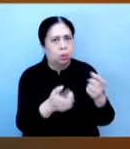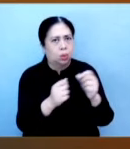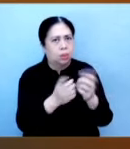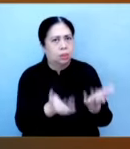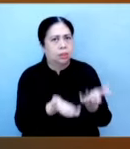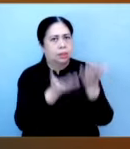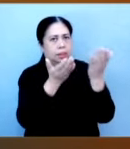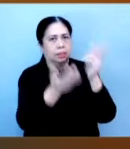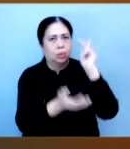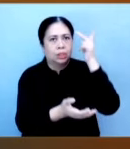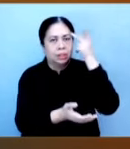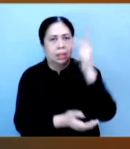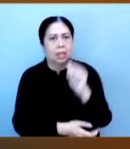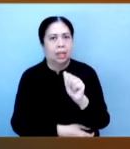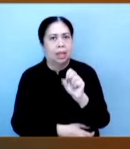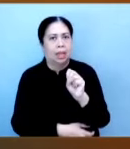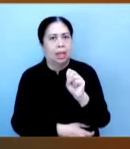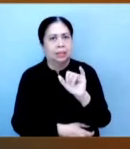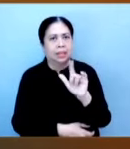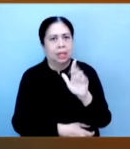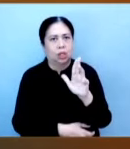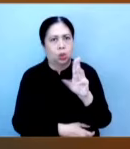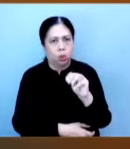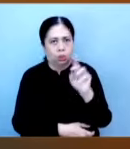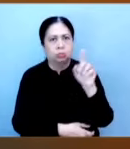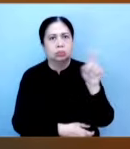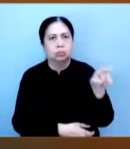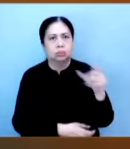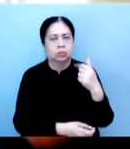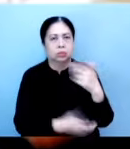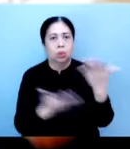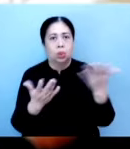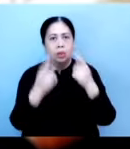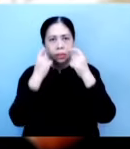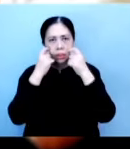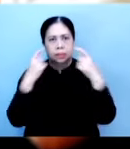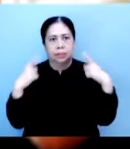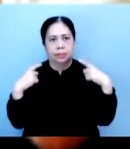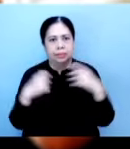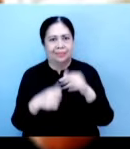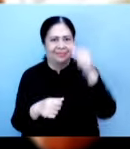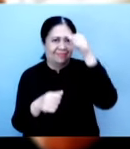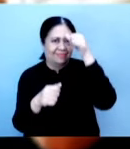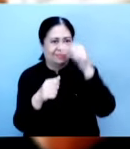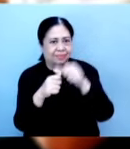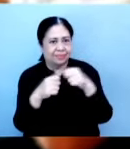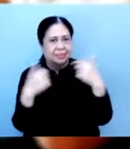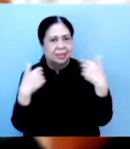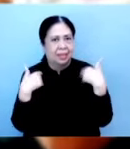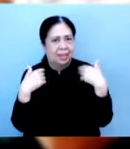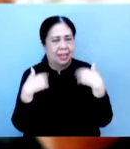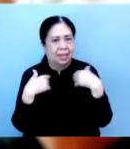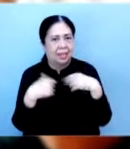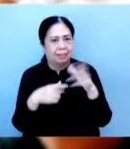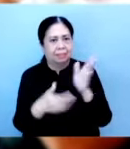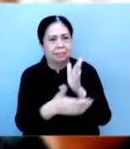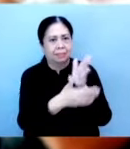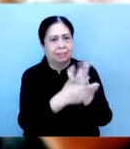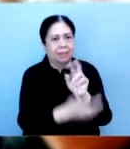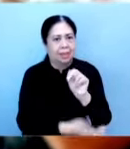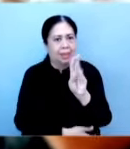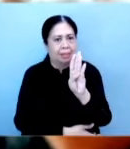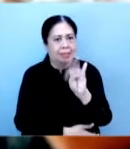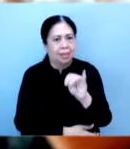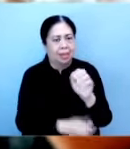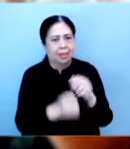ng political Asylum ang mga abogado ni tevez sa timor leste matatandaang nagkaroon ng curtes colang NBI kay